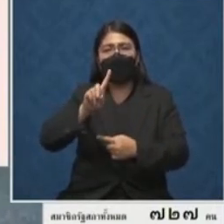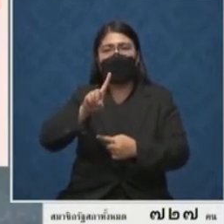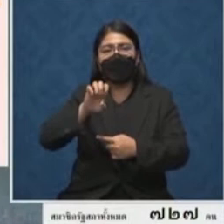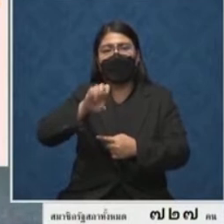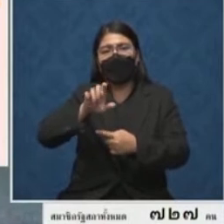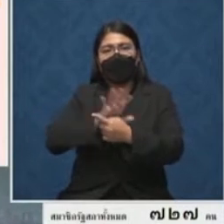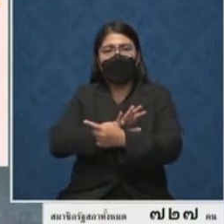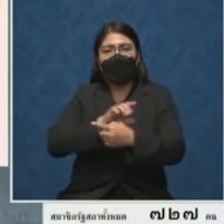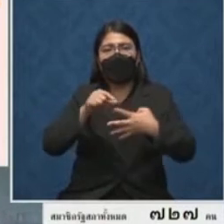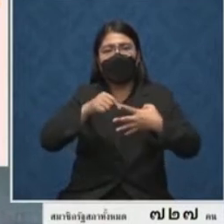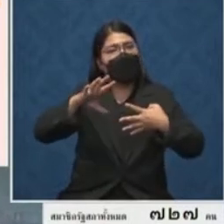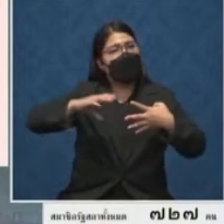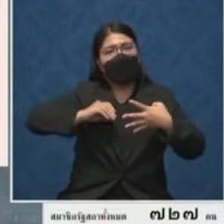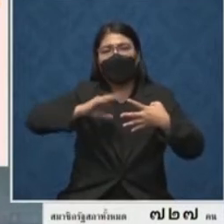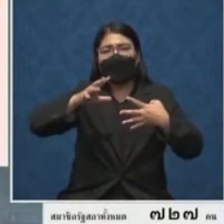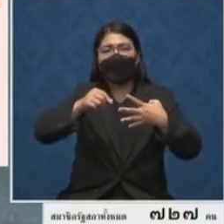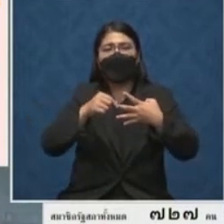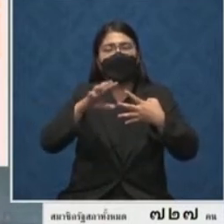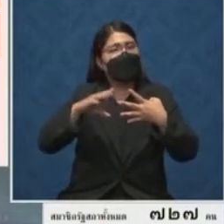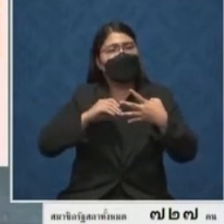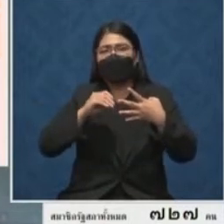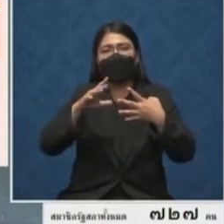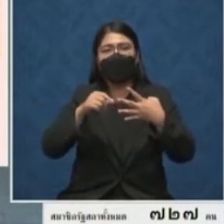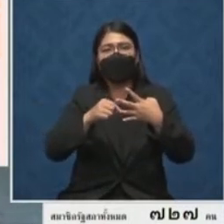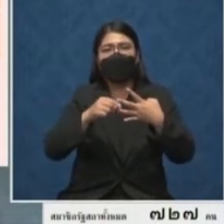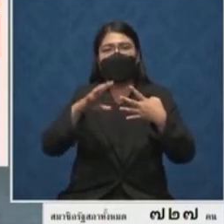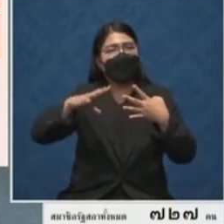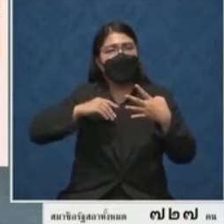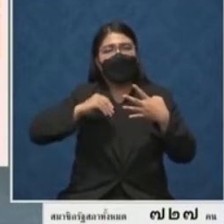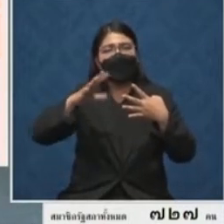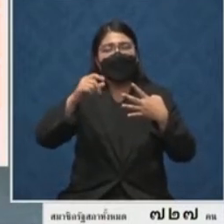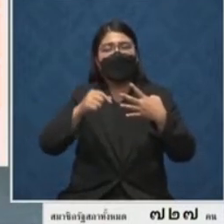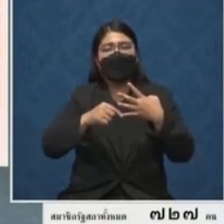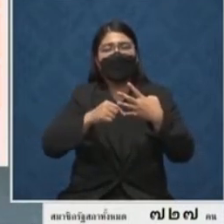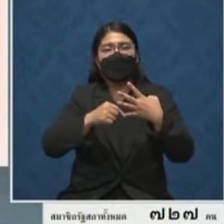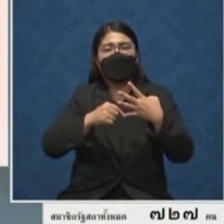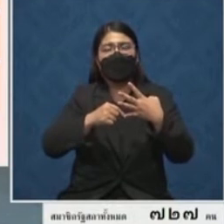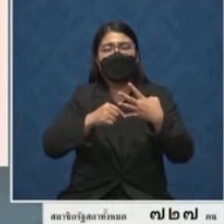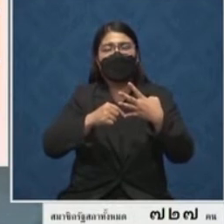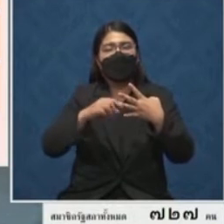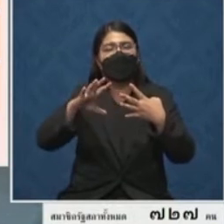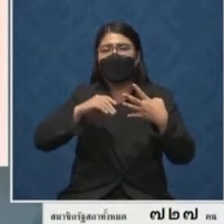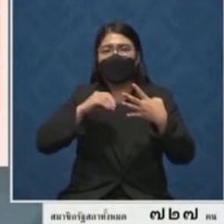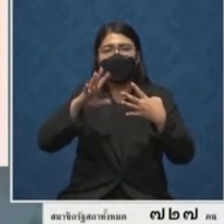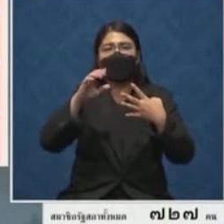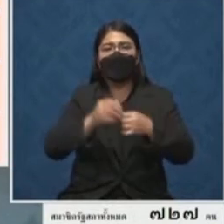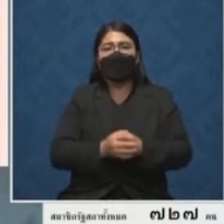การ2ไม่รับหลักการ3ไม่รับหลักการและ4ไม่รับหลัก